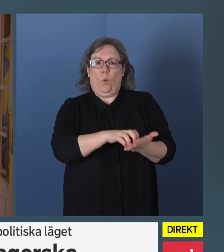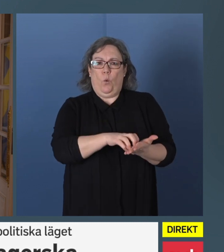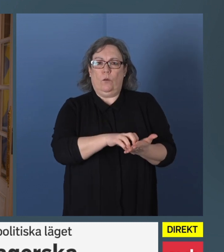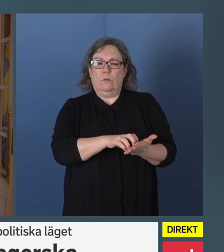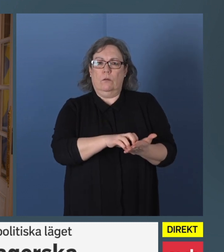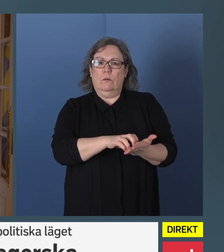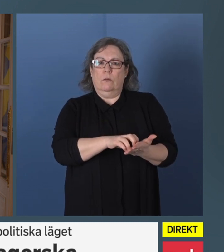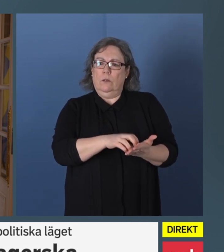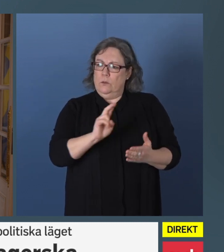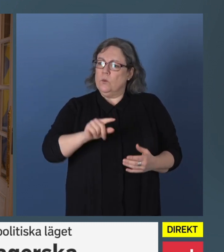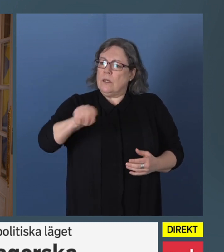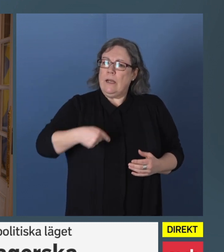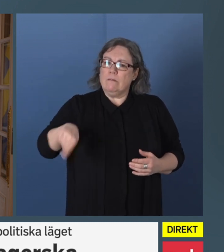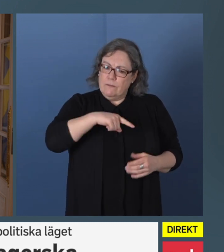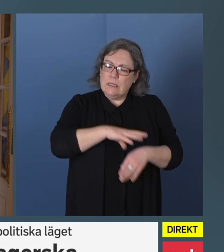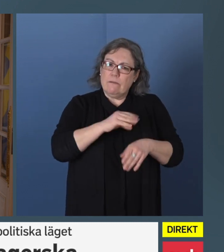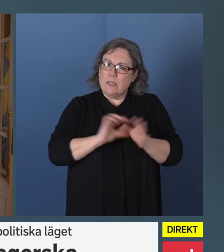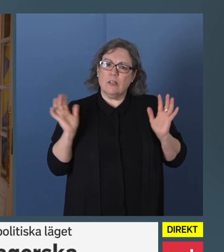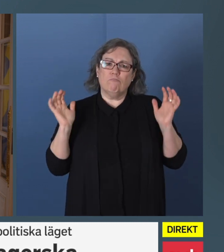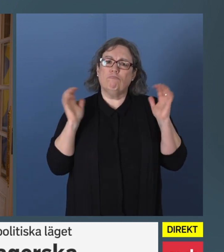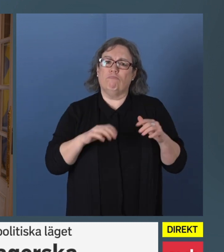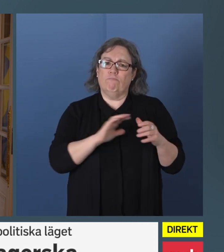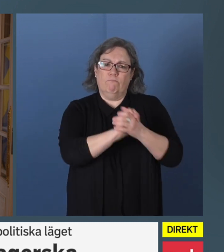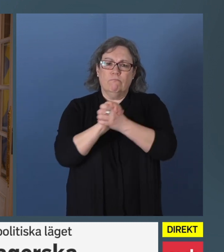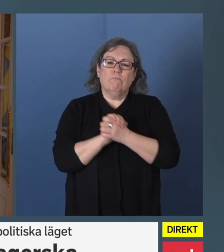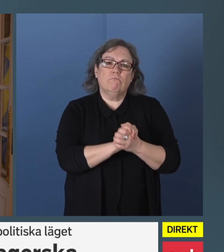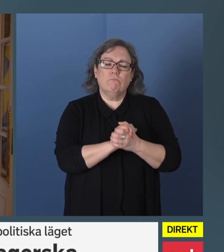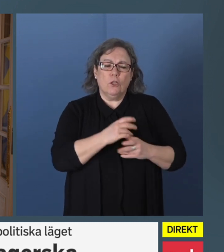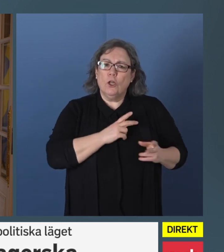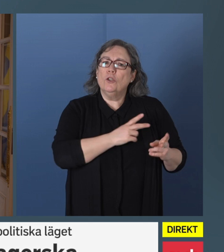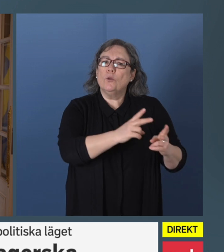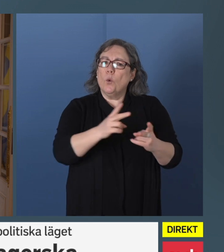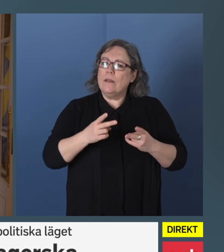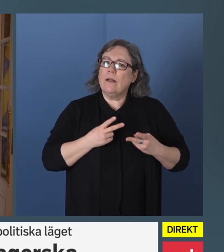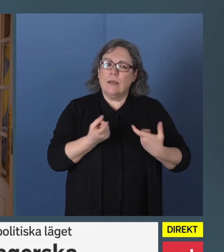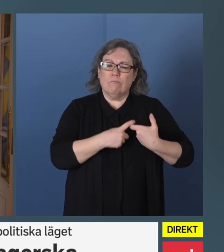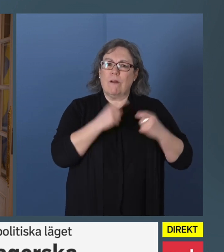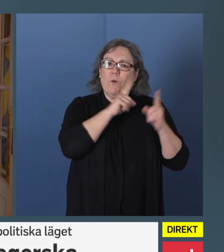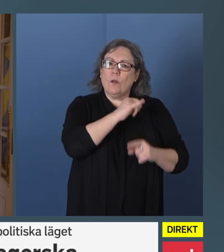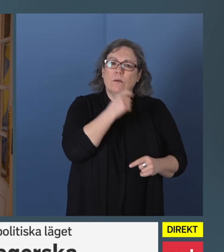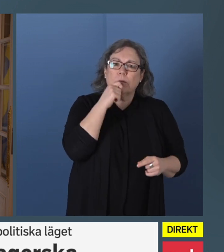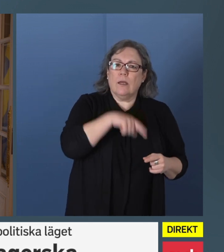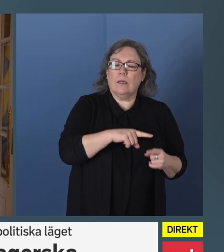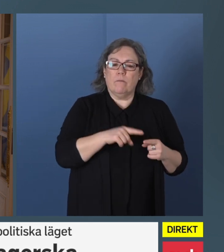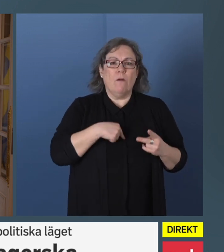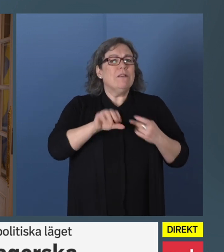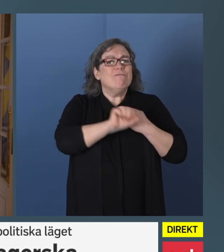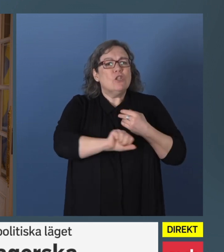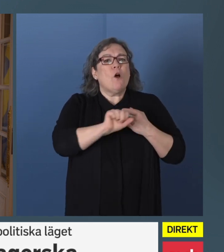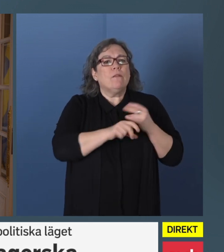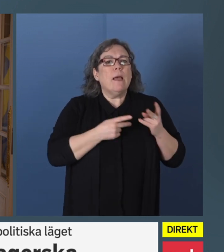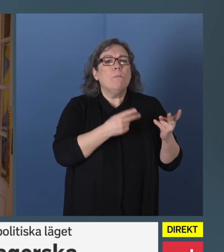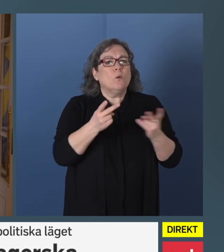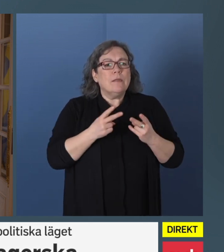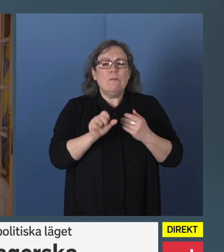vi svenskar samlas. I solidaritet med Ukrainas folk, till försvar av demokrati och